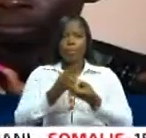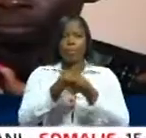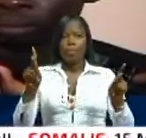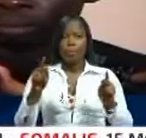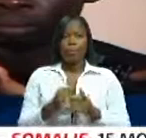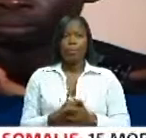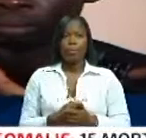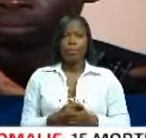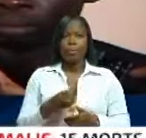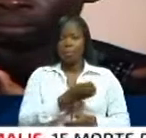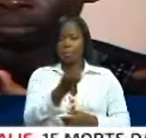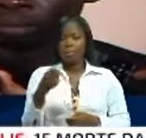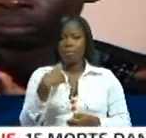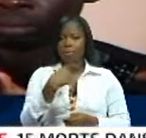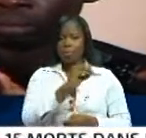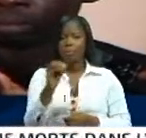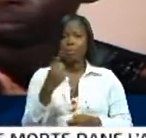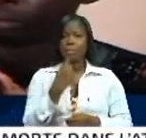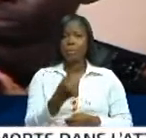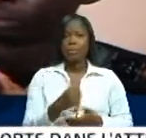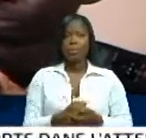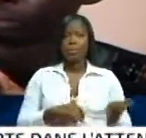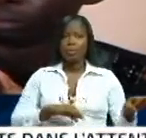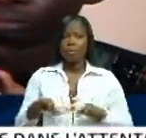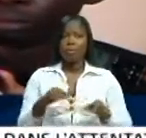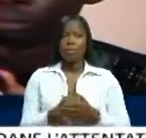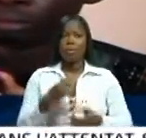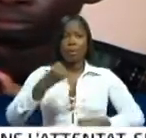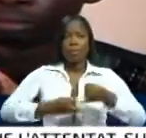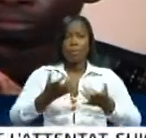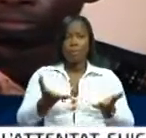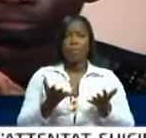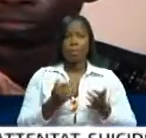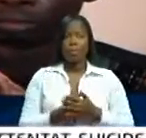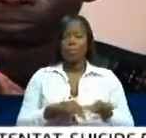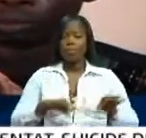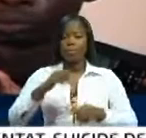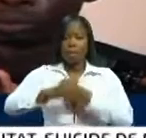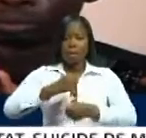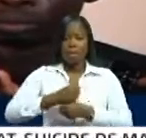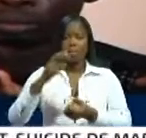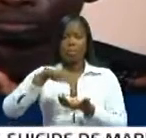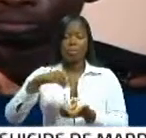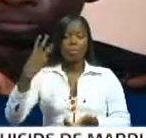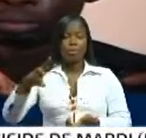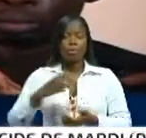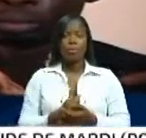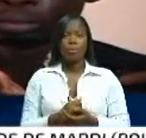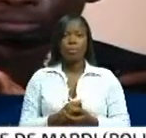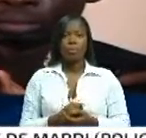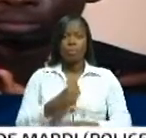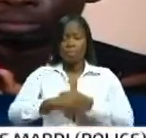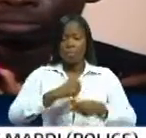dit ce qu'ils ont dit donc ils n'ont qu'a fait en sorte n'est ce pas s'ils veulent vraiment faire de l'année 2006 en partie n'est ce pas fait l'an 2016